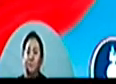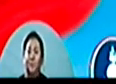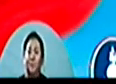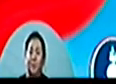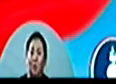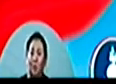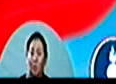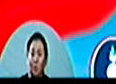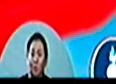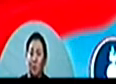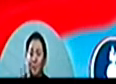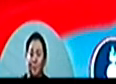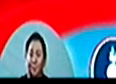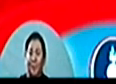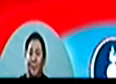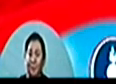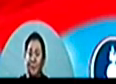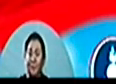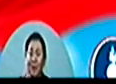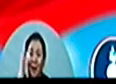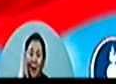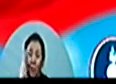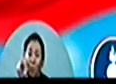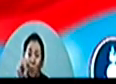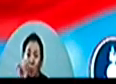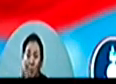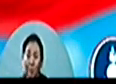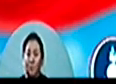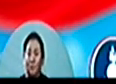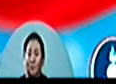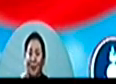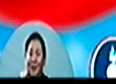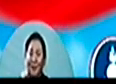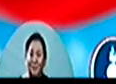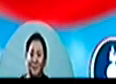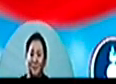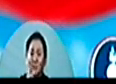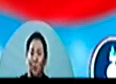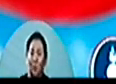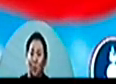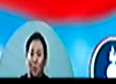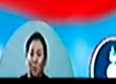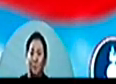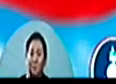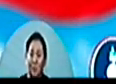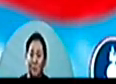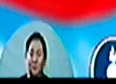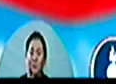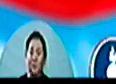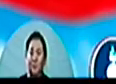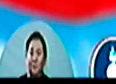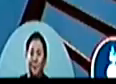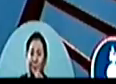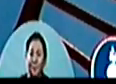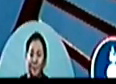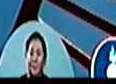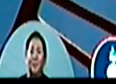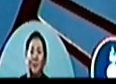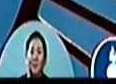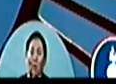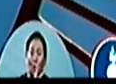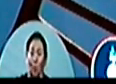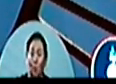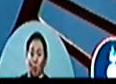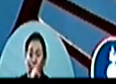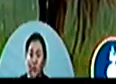үйн арга ухаан мөн. Ардчилсан үндсэн хуулийн ихийг баригч Бирагийн Чимэд. Хууль